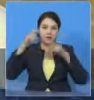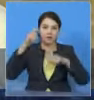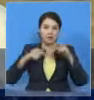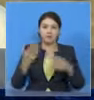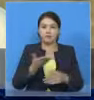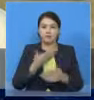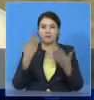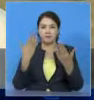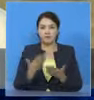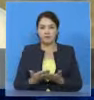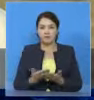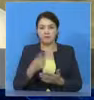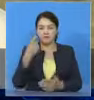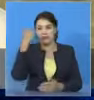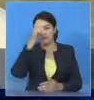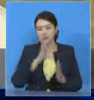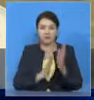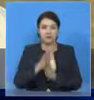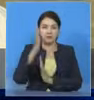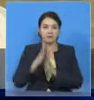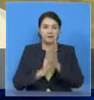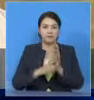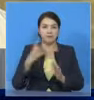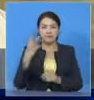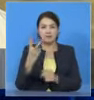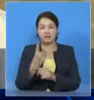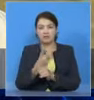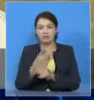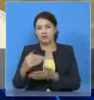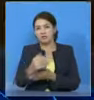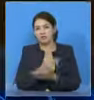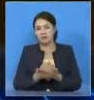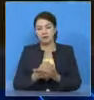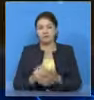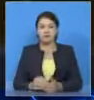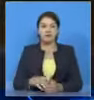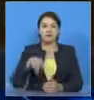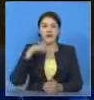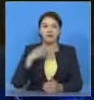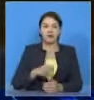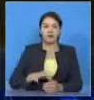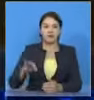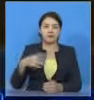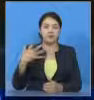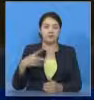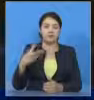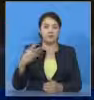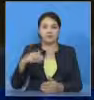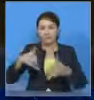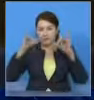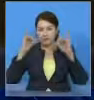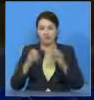мына бір жылдық шөптерден қазір екінші өнімді жинап алды. Айта кетейік, ауданда 52 мың бас ірі